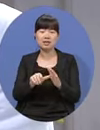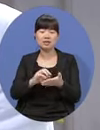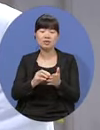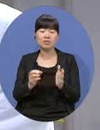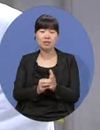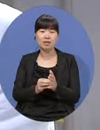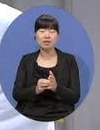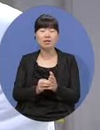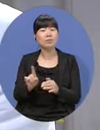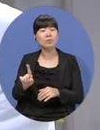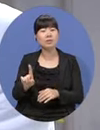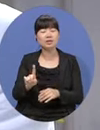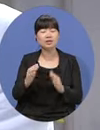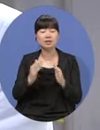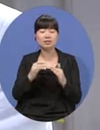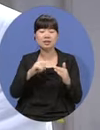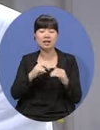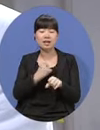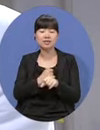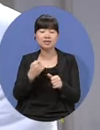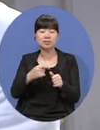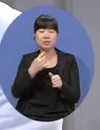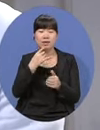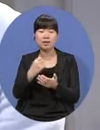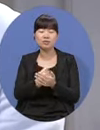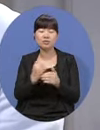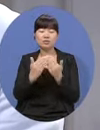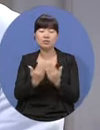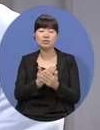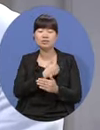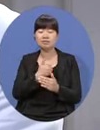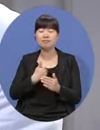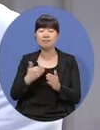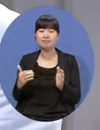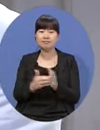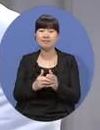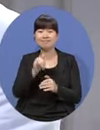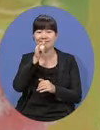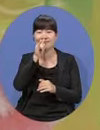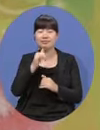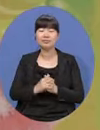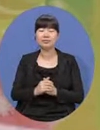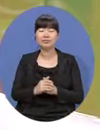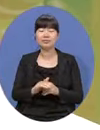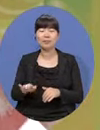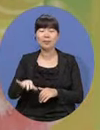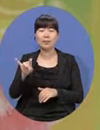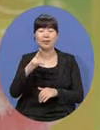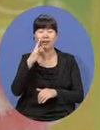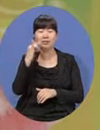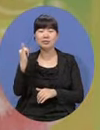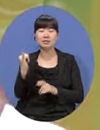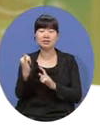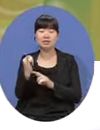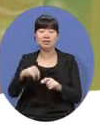적절한 정도의 그 집에서 하는 교육만으로 다 이루어질 수 있는 것 같습니다네 자 그렇다면 일단은요 어머님들께서 나름대로